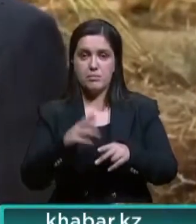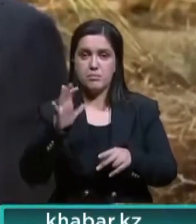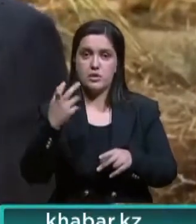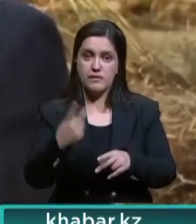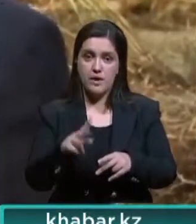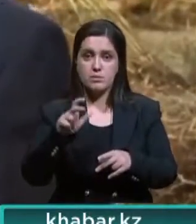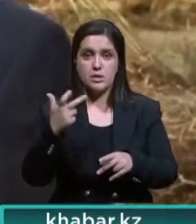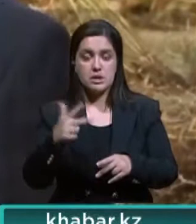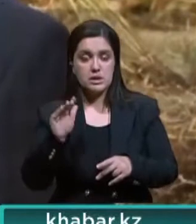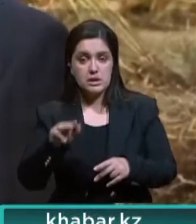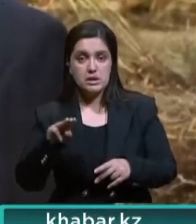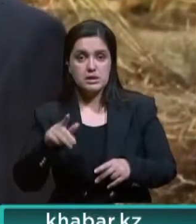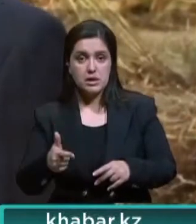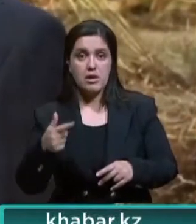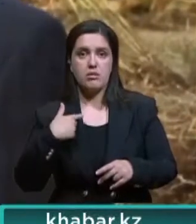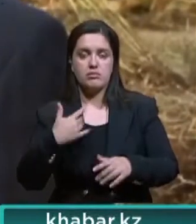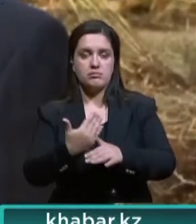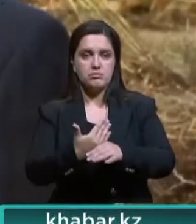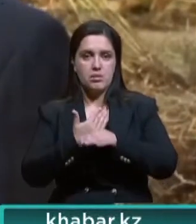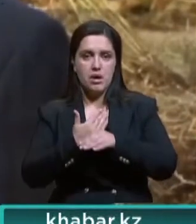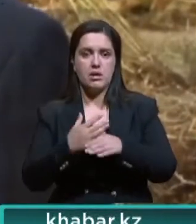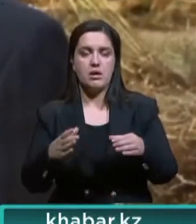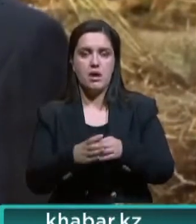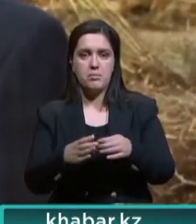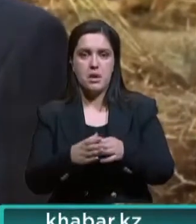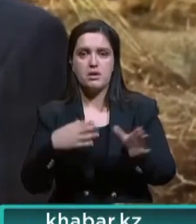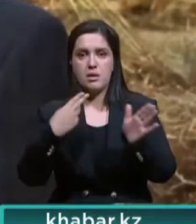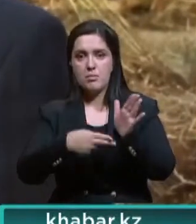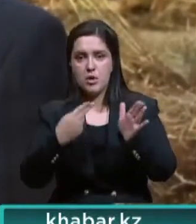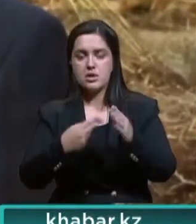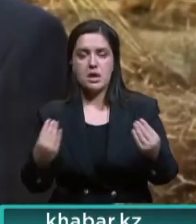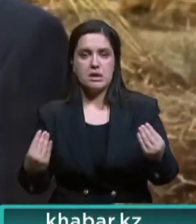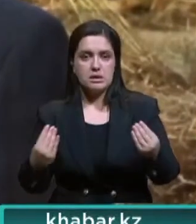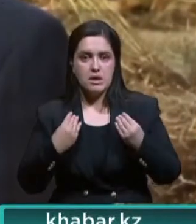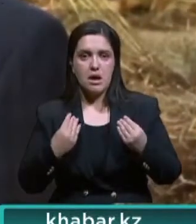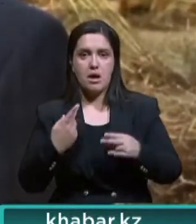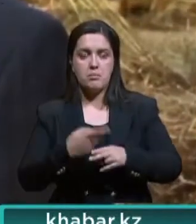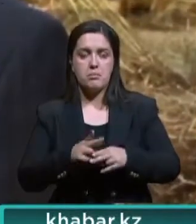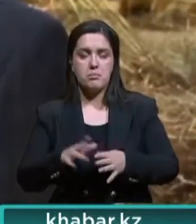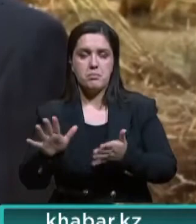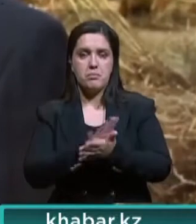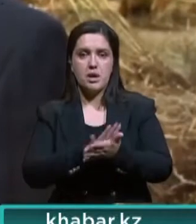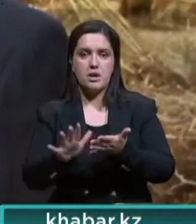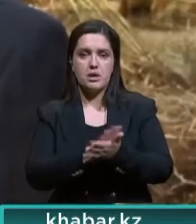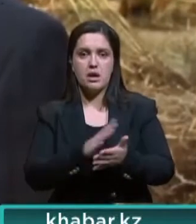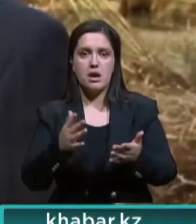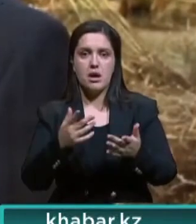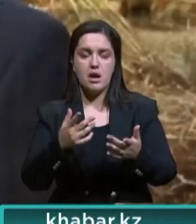тенге в труда часть спонсорскую помощь оказали наши компании партнеры которые выделили немалые средства для организации бесплатно отправки